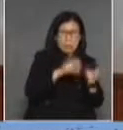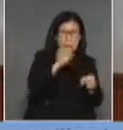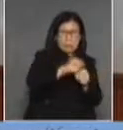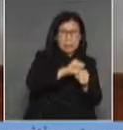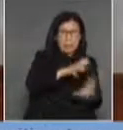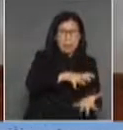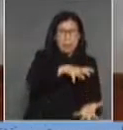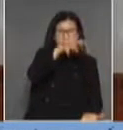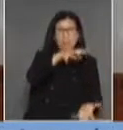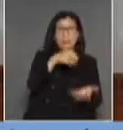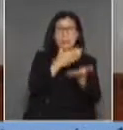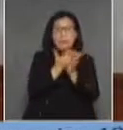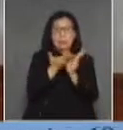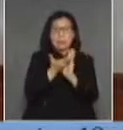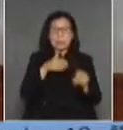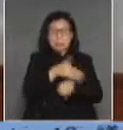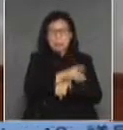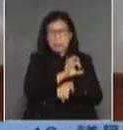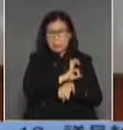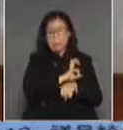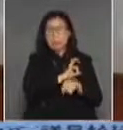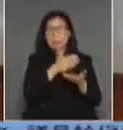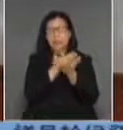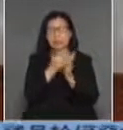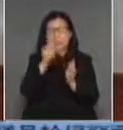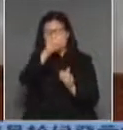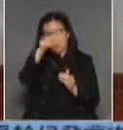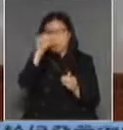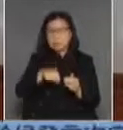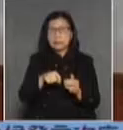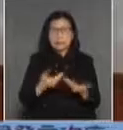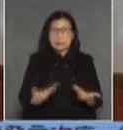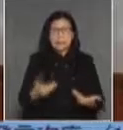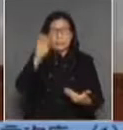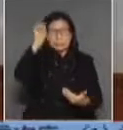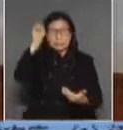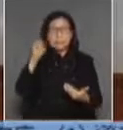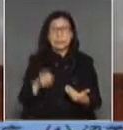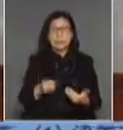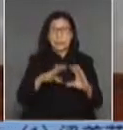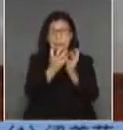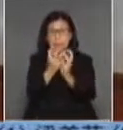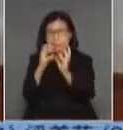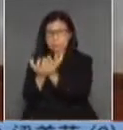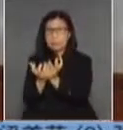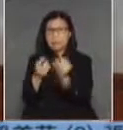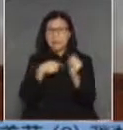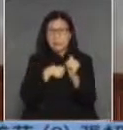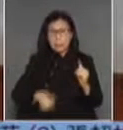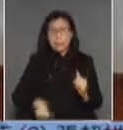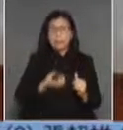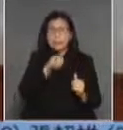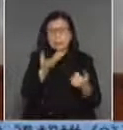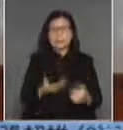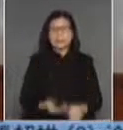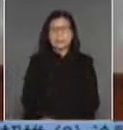種種的社會問題。就如今日的動議，不同黨派的議員都提出意